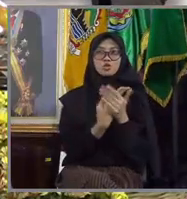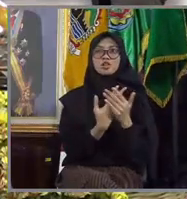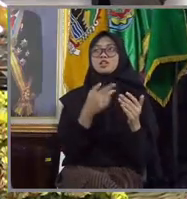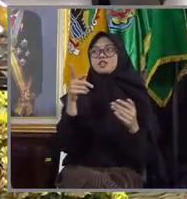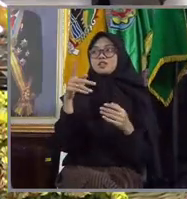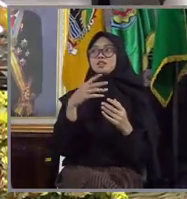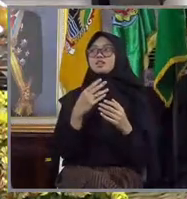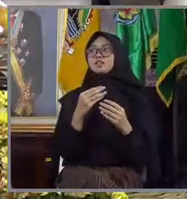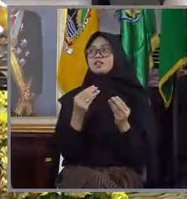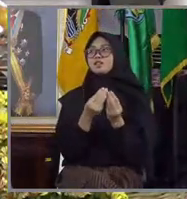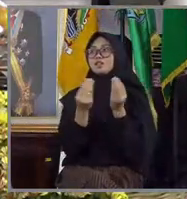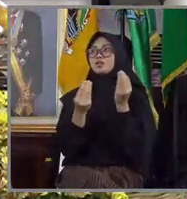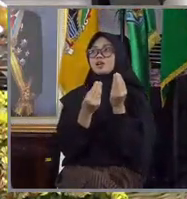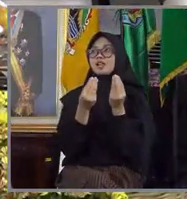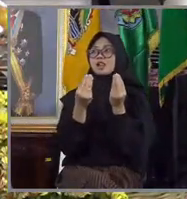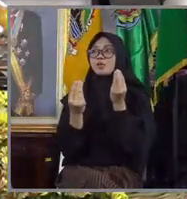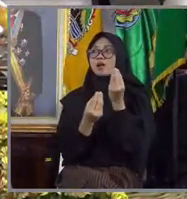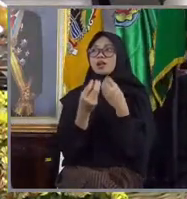Mbak